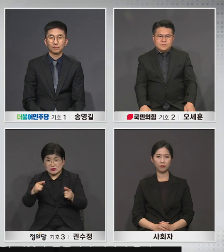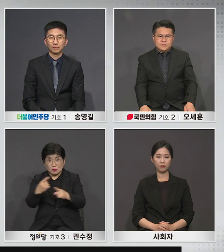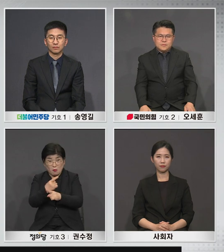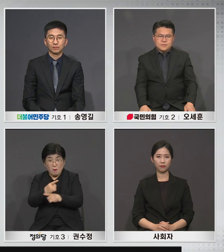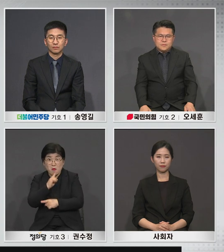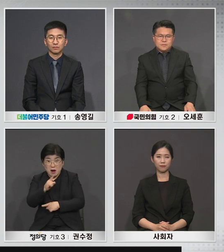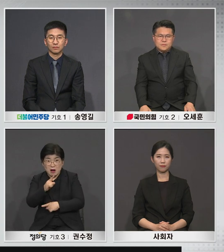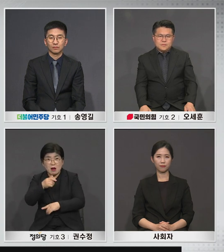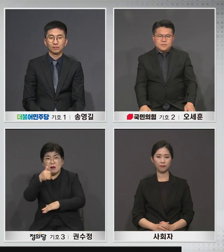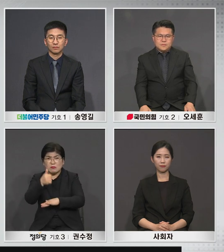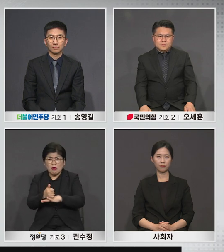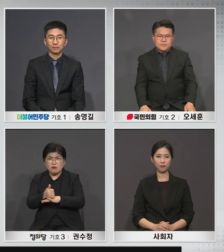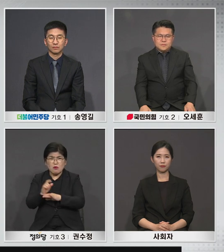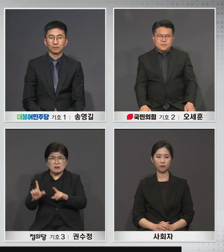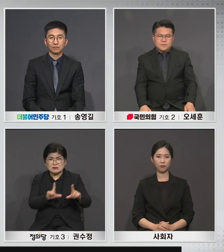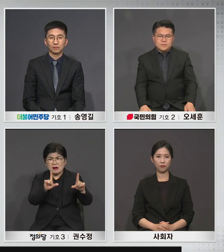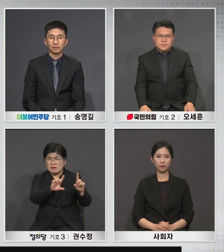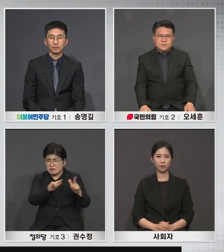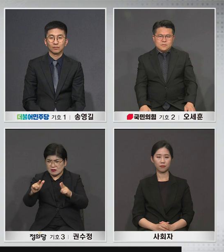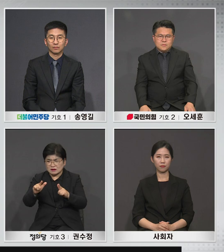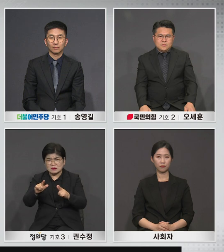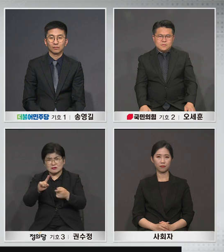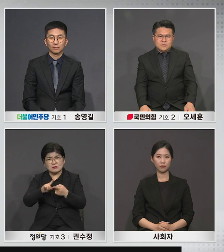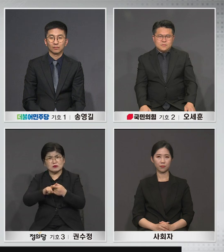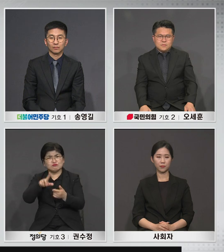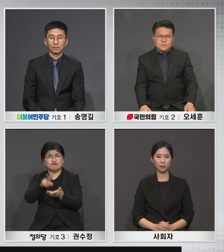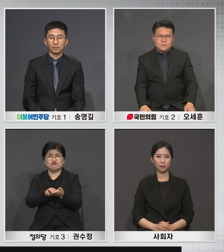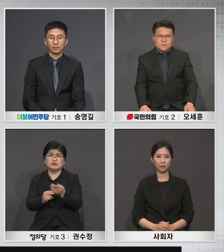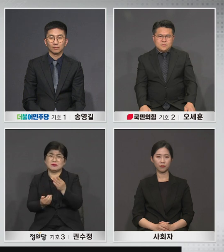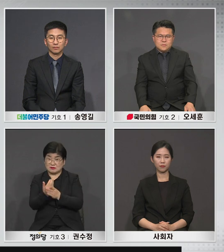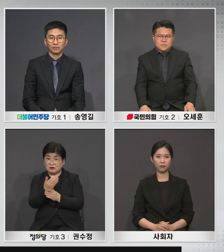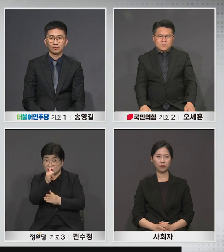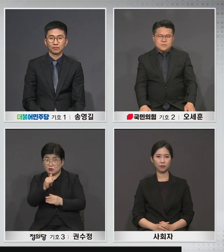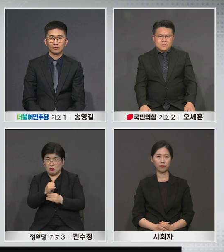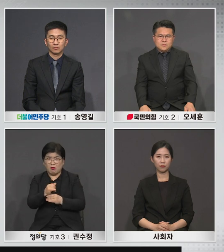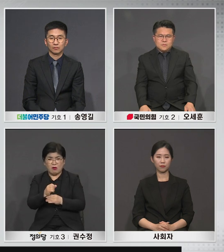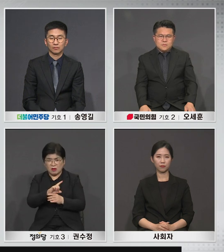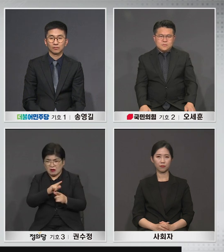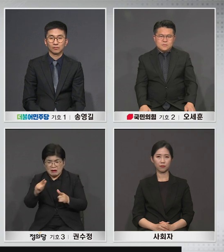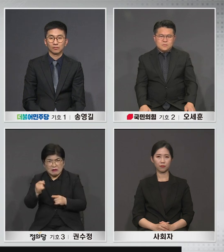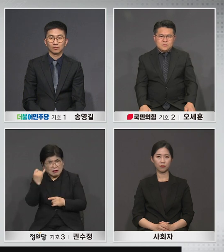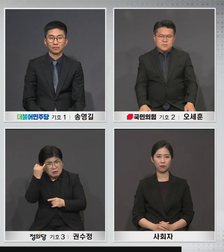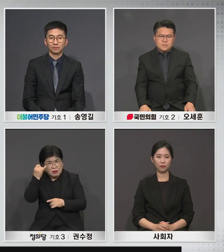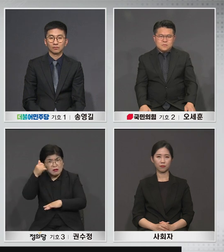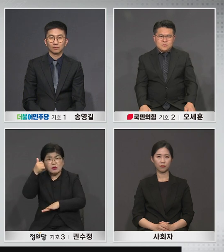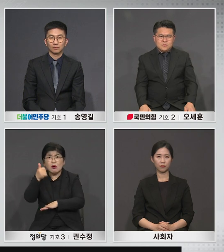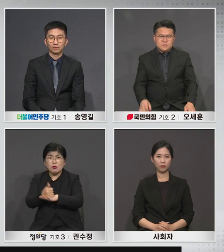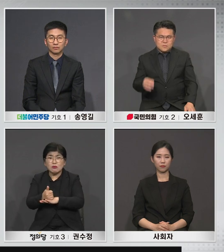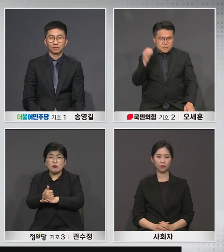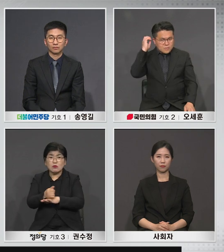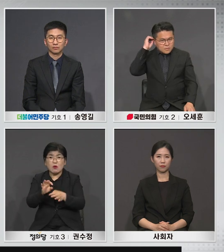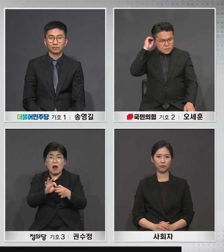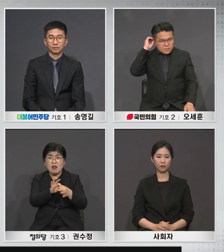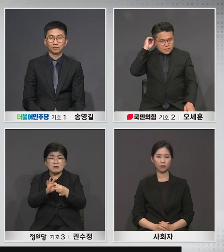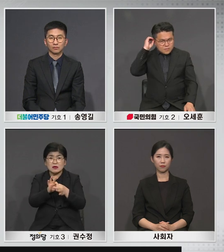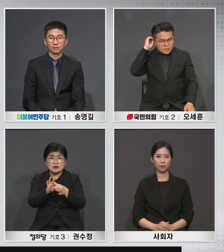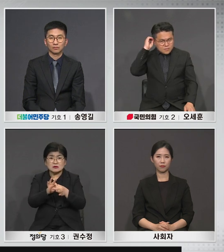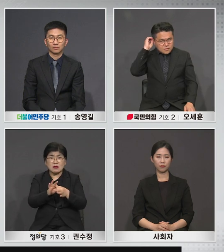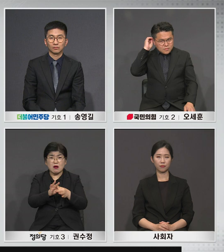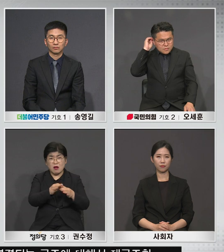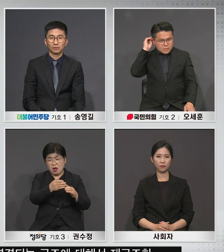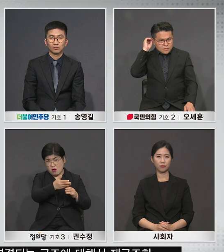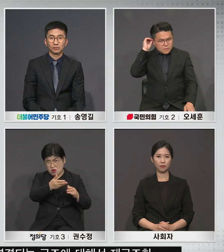반생태적인 유량 확보를 통해서 여러 가지 것들을 개발하겠다고 하는 것 결국은 이것을 통해서 지천 위쪽을